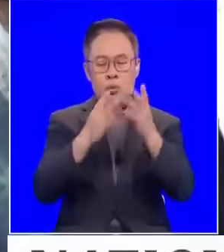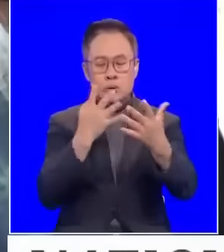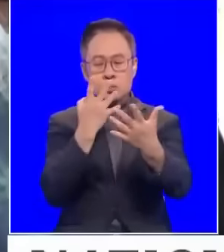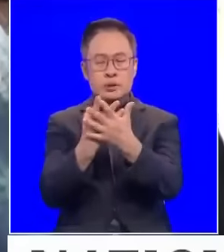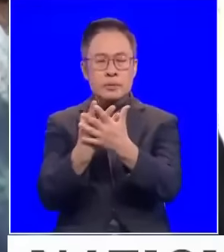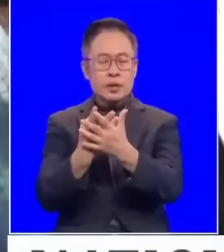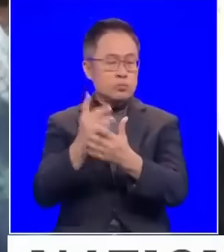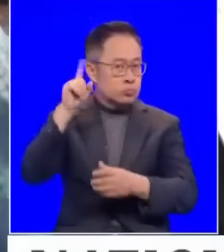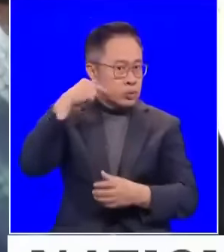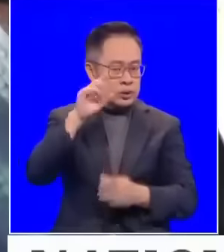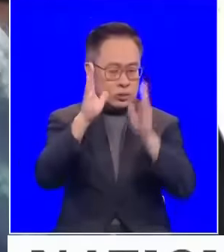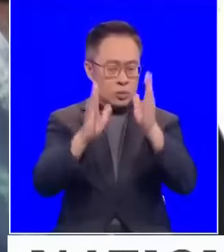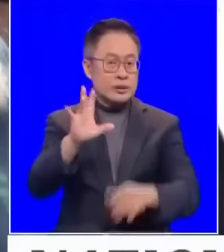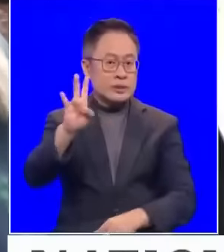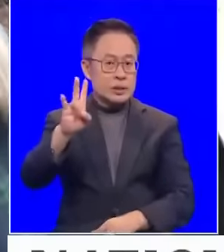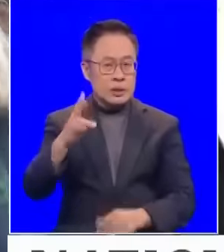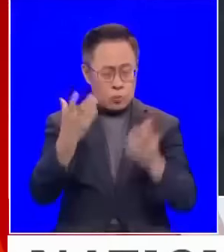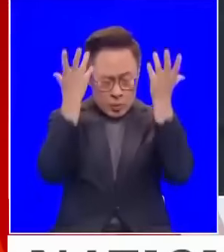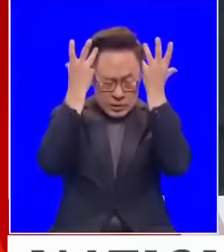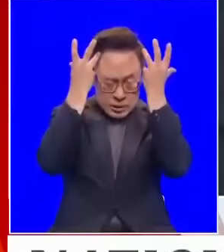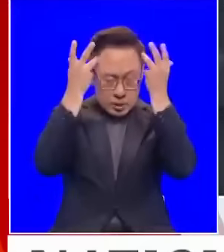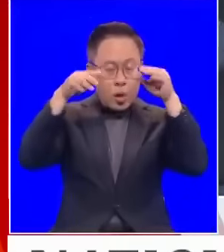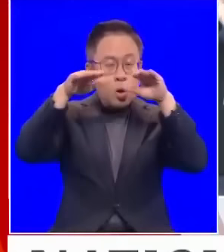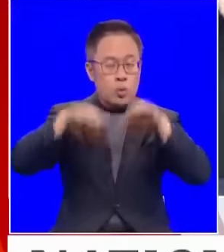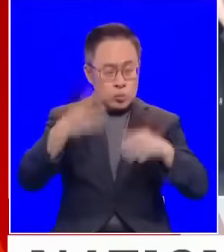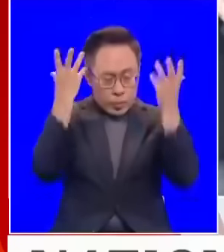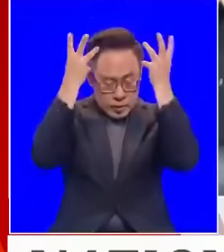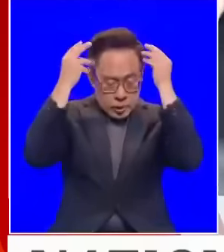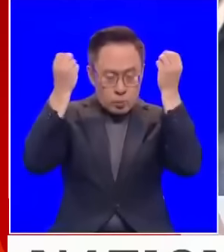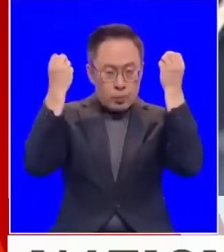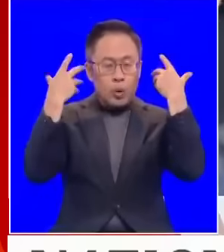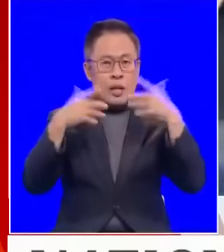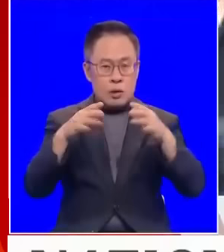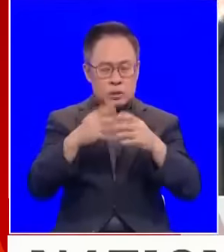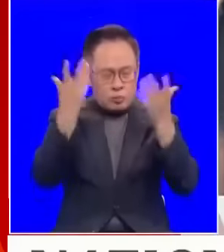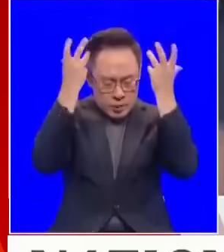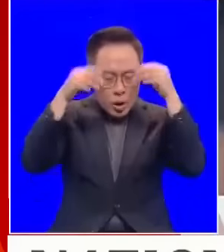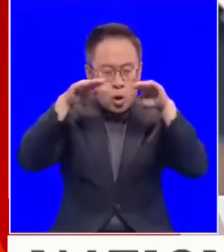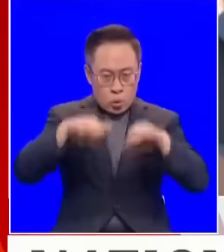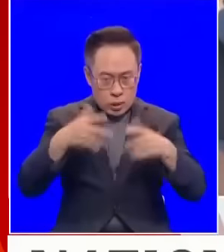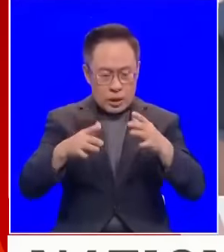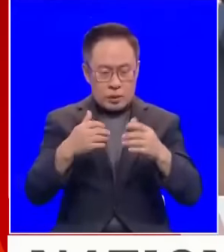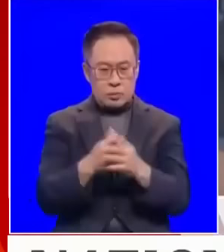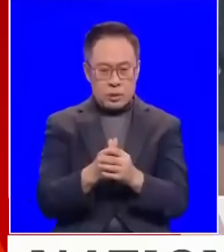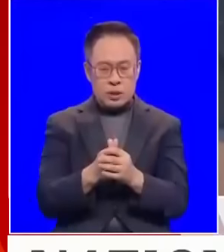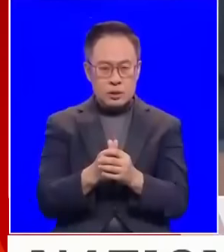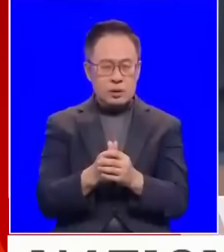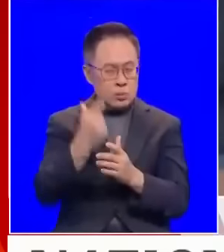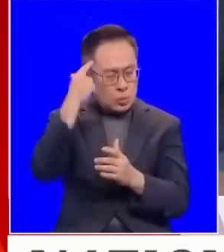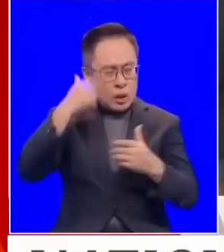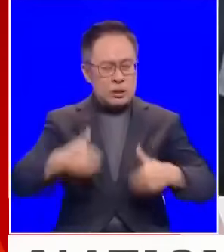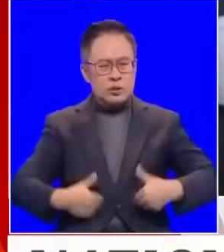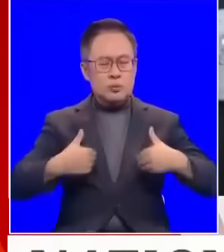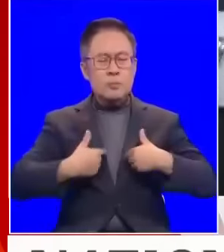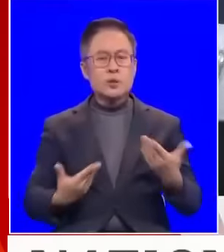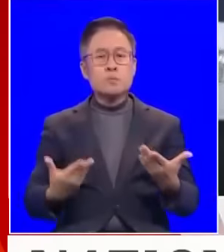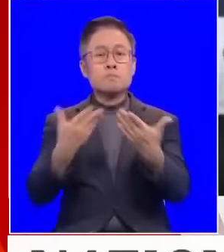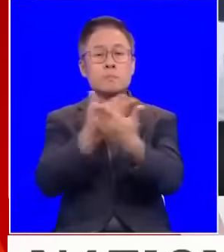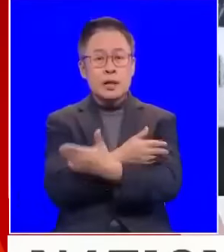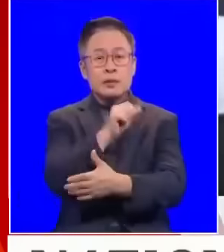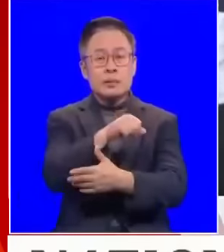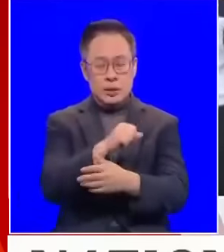าจะเป็นเรื่องของความเครียดสามารถปรับตัวได้ดีขึ้นแต่ก็ยังไม่ปกติทั้งหมดนะครับเพราะว่าการเข้ามาอยู่ตรงนี้ต้องใช้เวลาปรับตัว